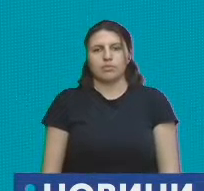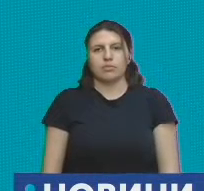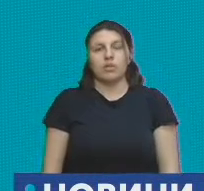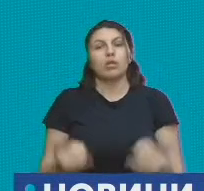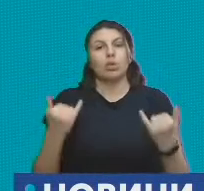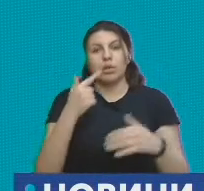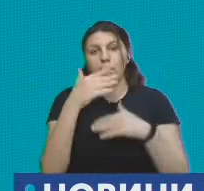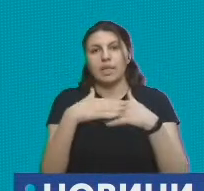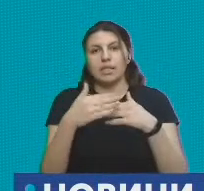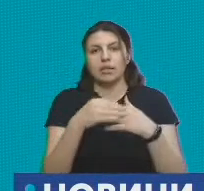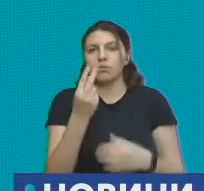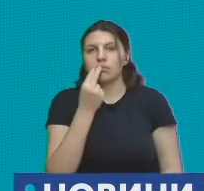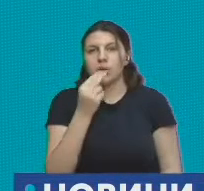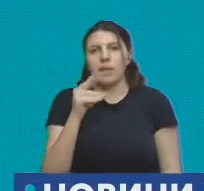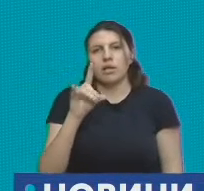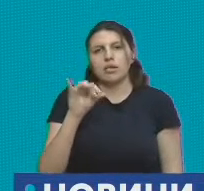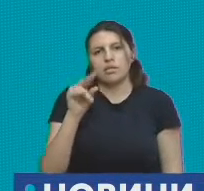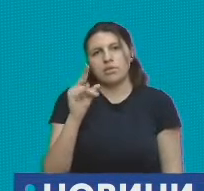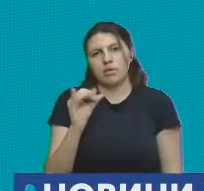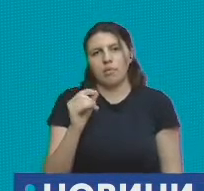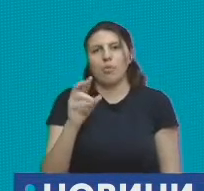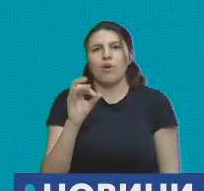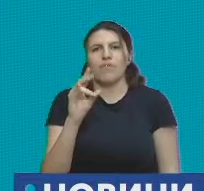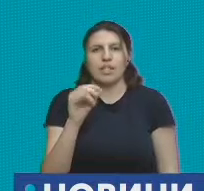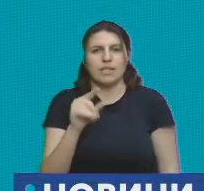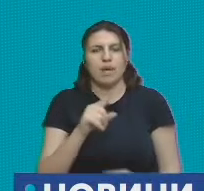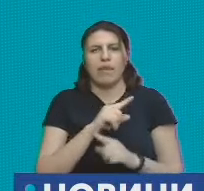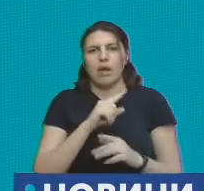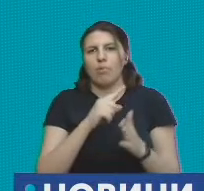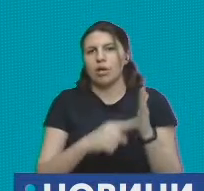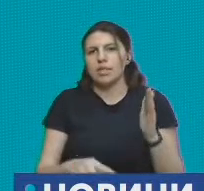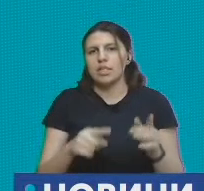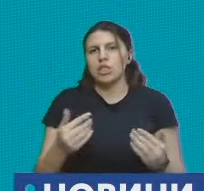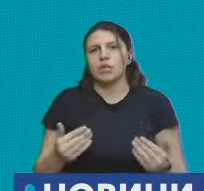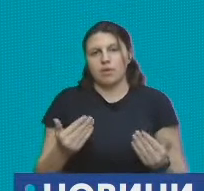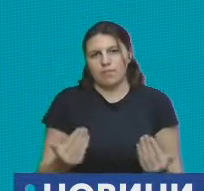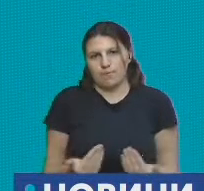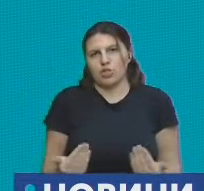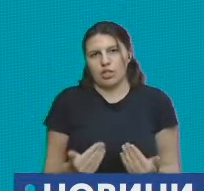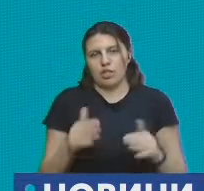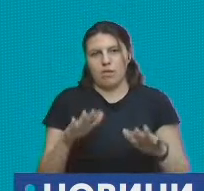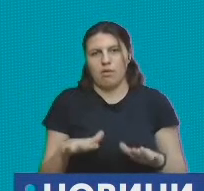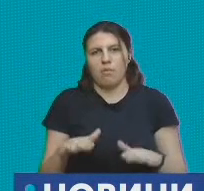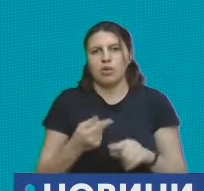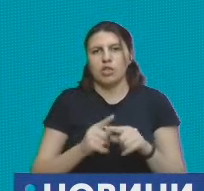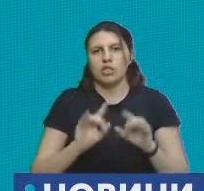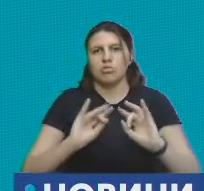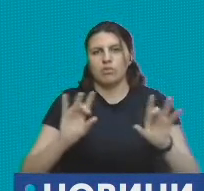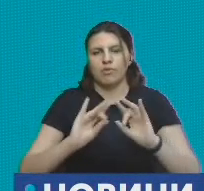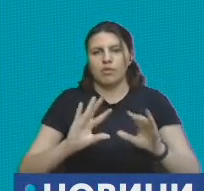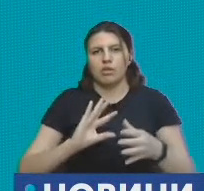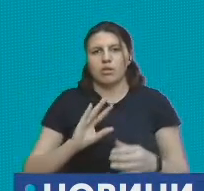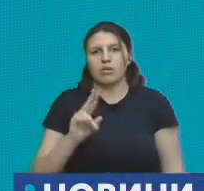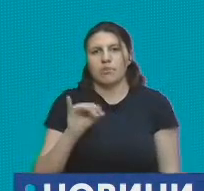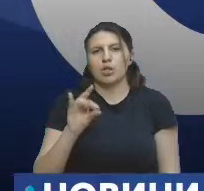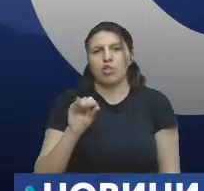Сьогодні близько опівдня у Мар'їнці бойовики смертельно поранили місцевого жителя. Про це розповів пресофіцер Центру операції об'єднаних сил Дмитро